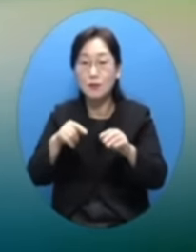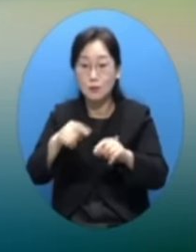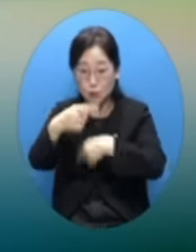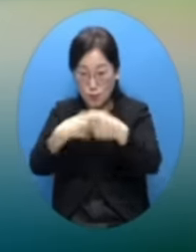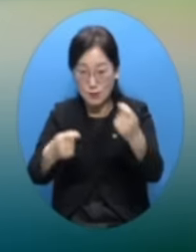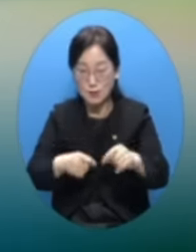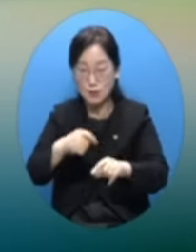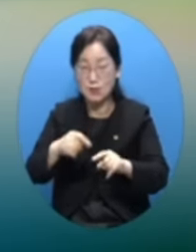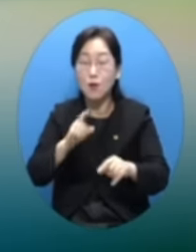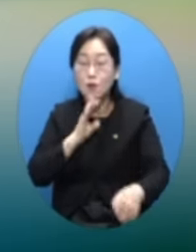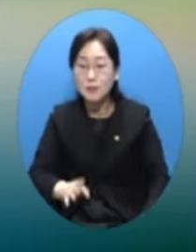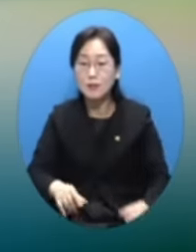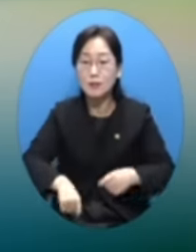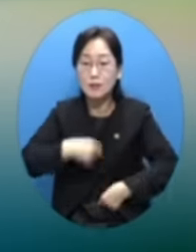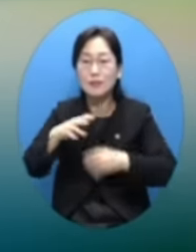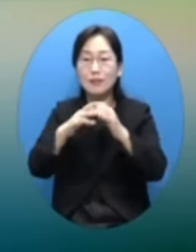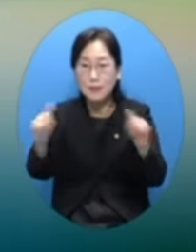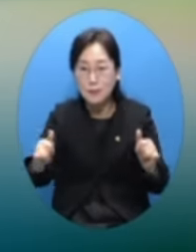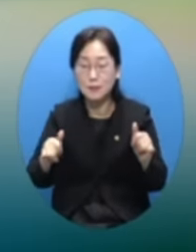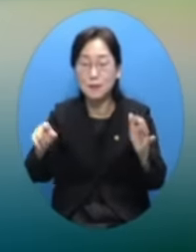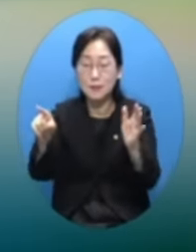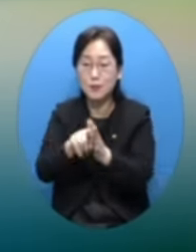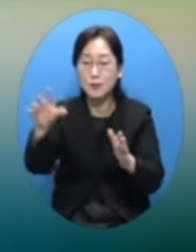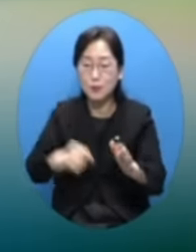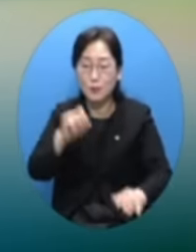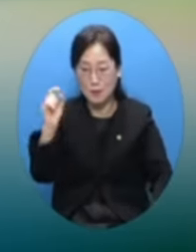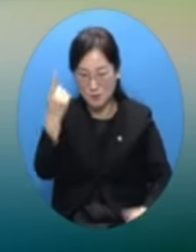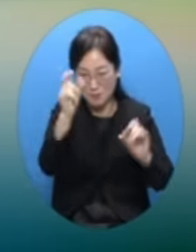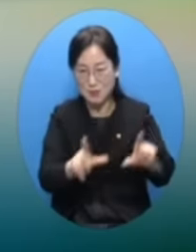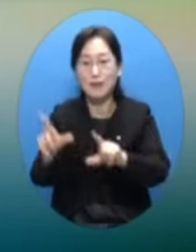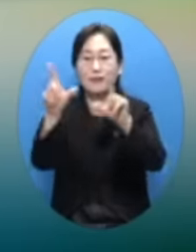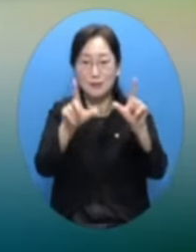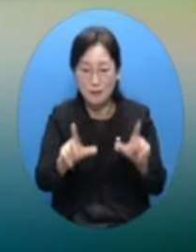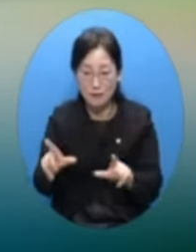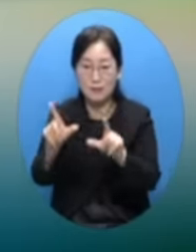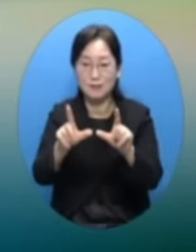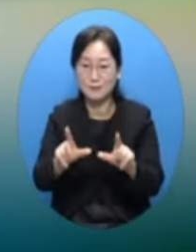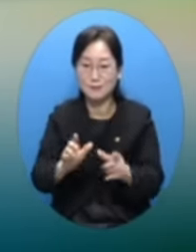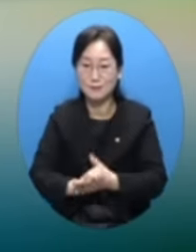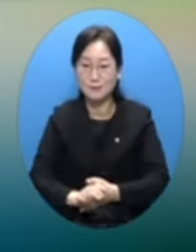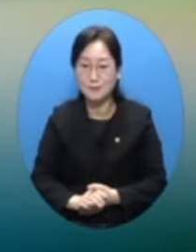오직 의인은 믿음으로 말미암아 살리라.